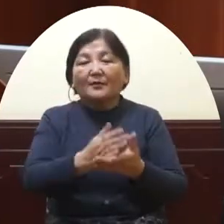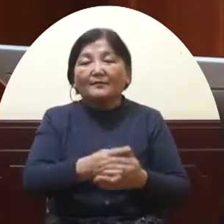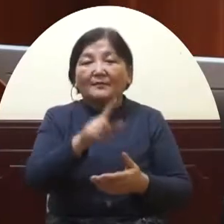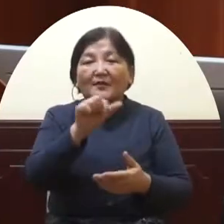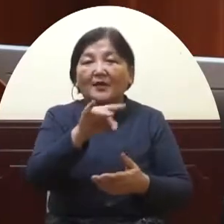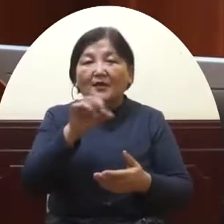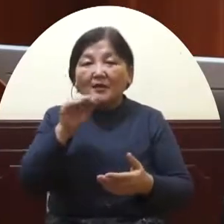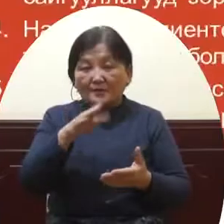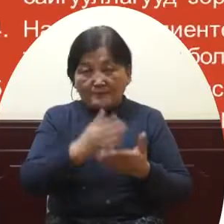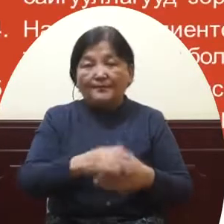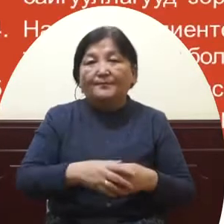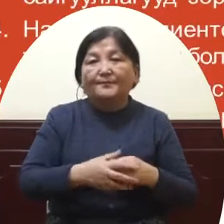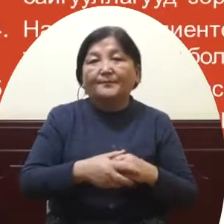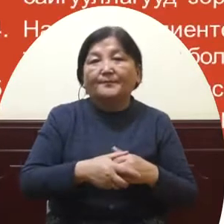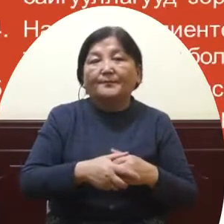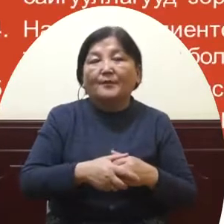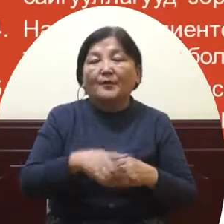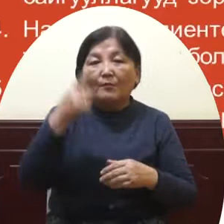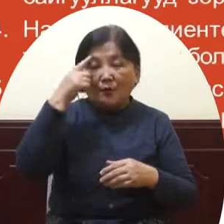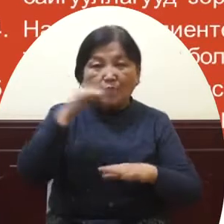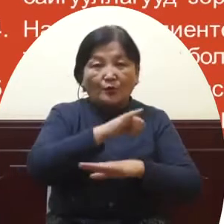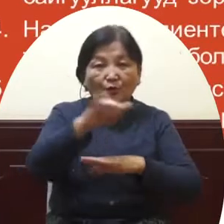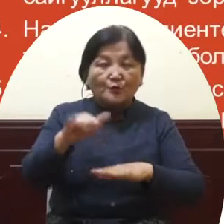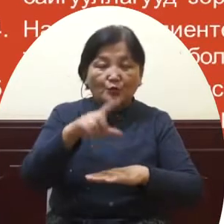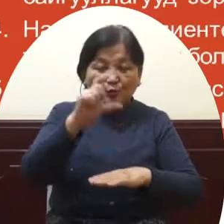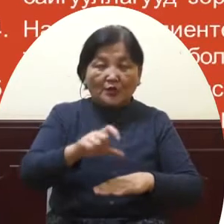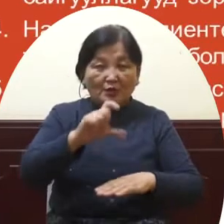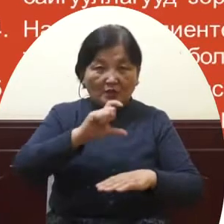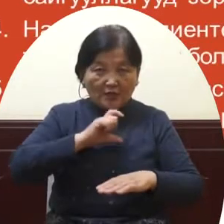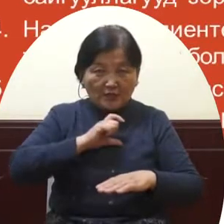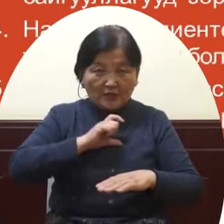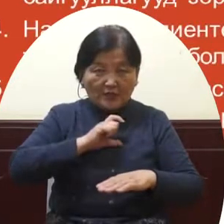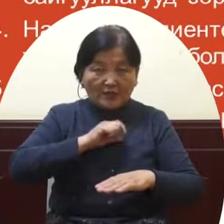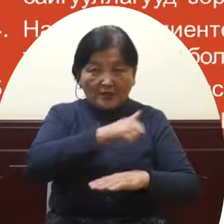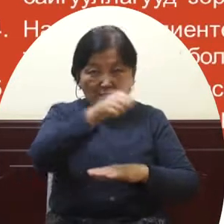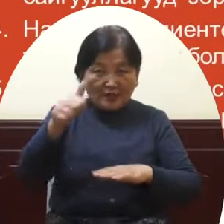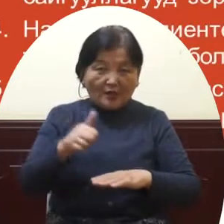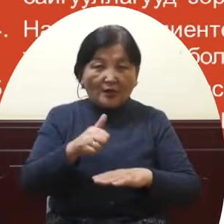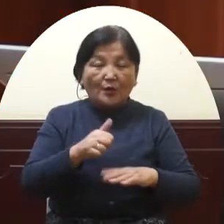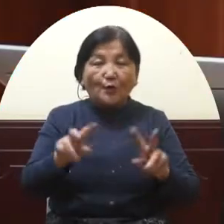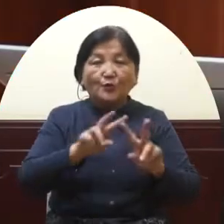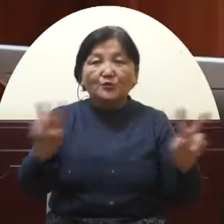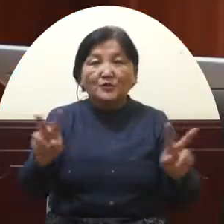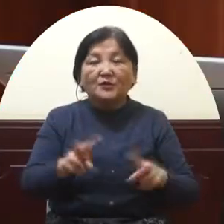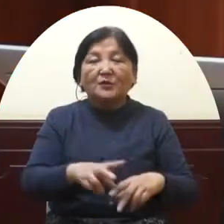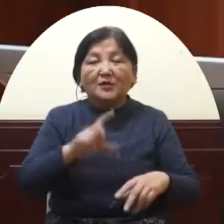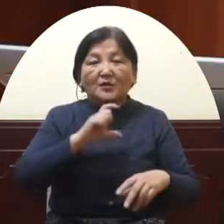хүний эрхийн үндэсний комисс Монгол улсад хүний эрхийг хангах үндэсний хөтөлбөрийг хэрэгжүүлэх хэрэгтэй байна